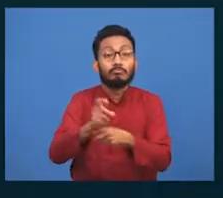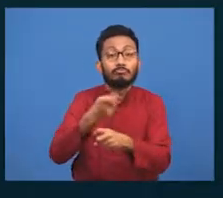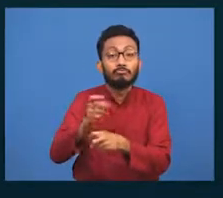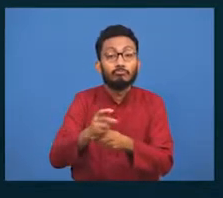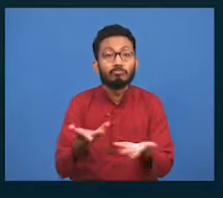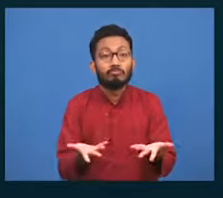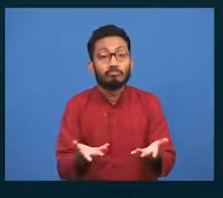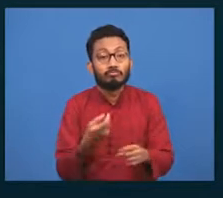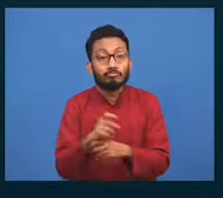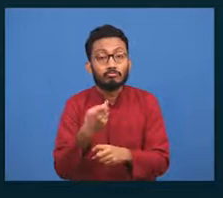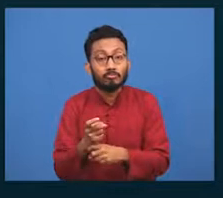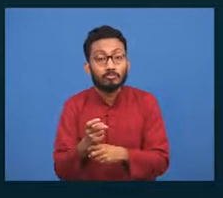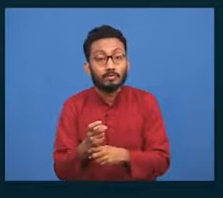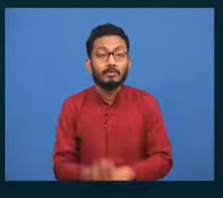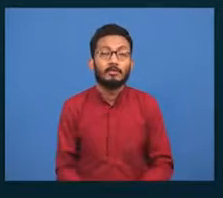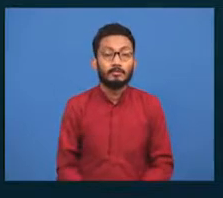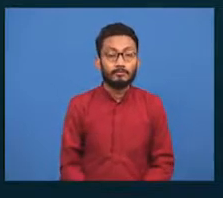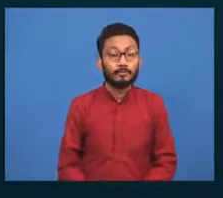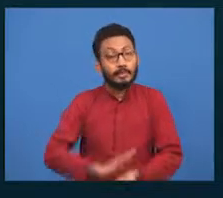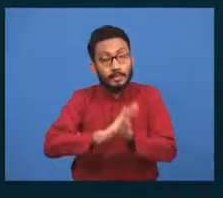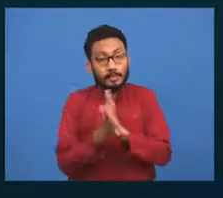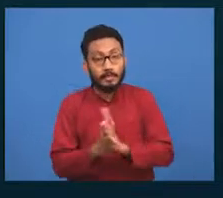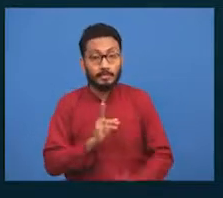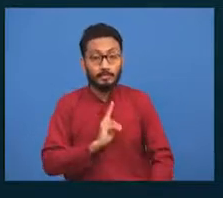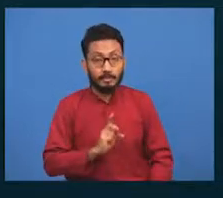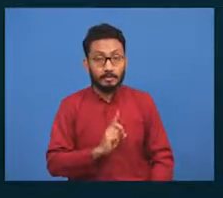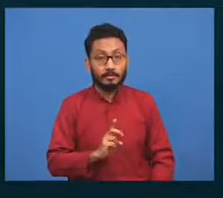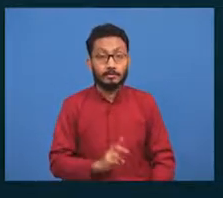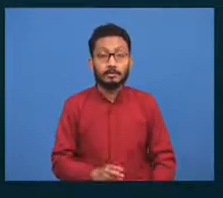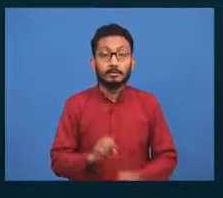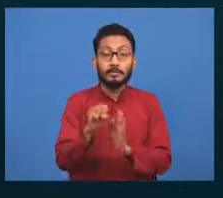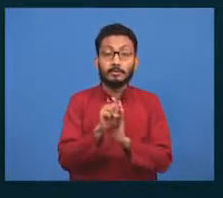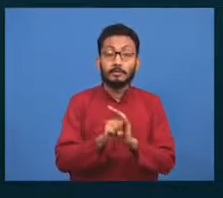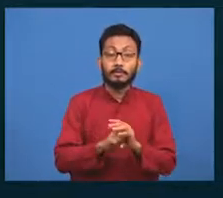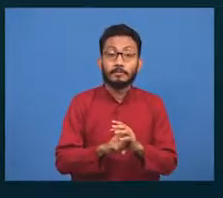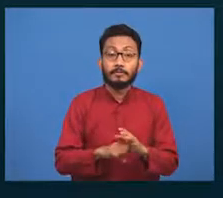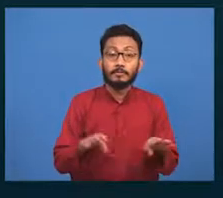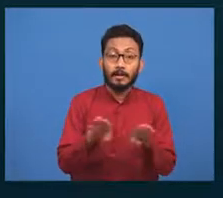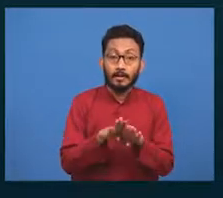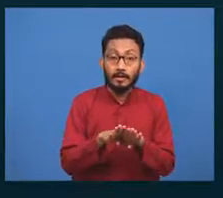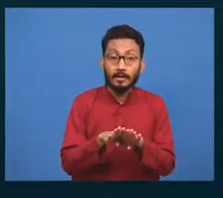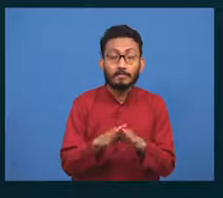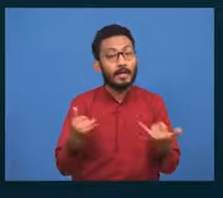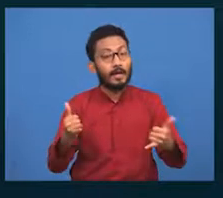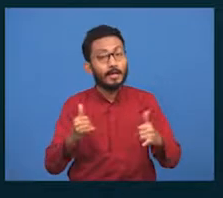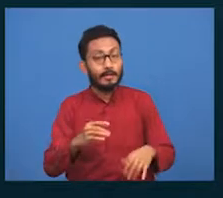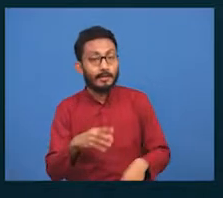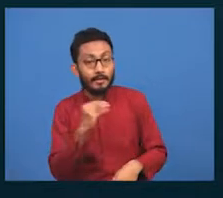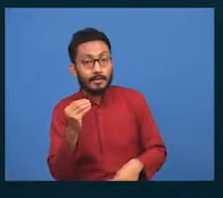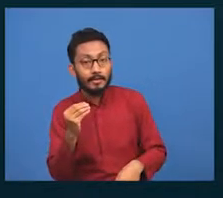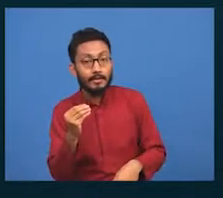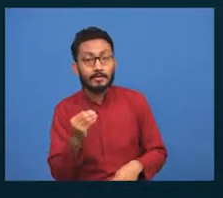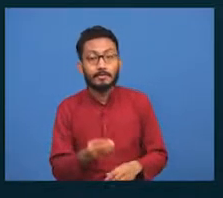agama ialah menjadikan agama sebagai permainan dan senda gurau, atau melaksanakan perintah